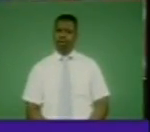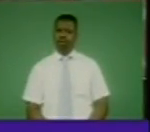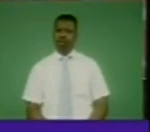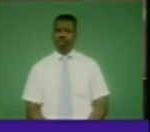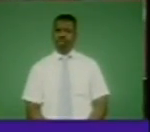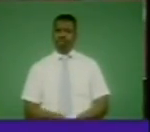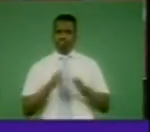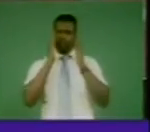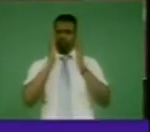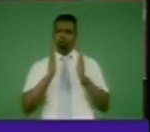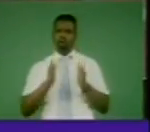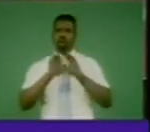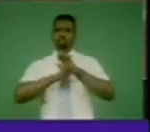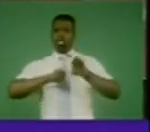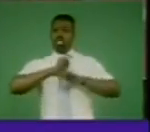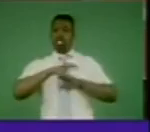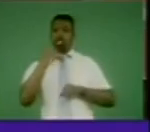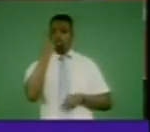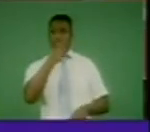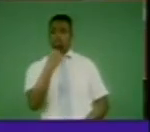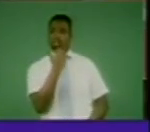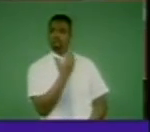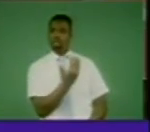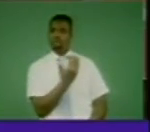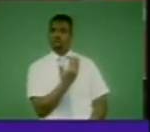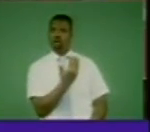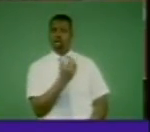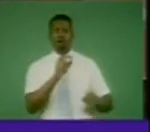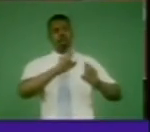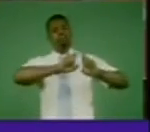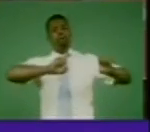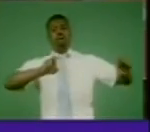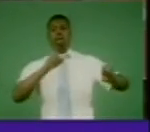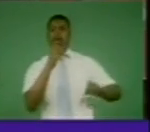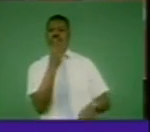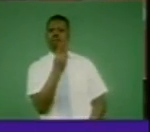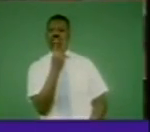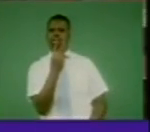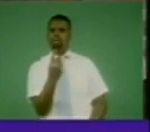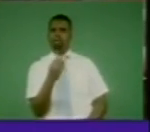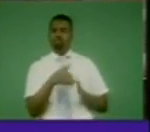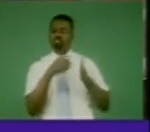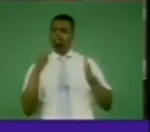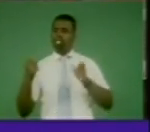Shume kiti sura ya 5 ilikuwa na ibara 31 hadi 64.